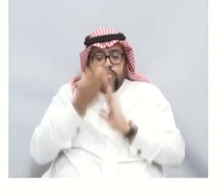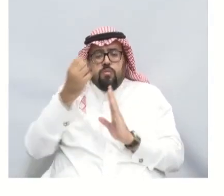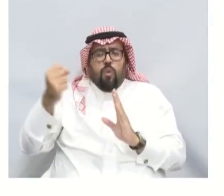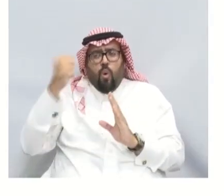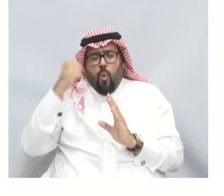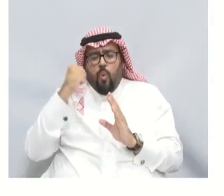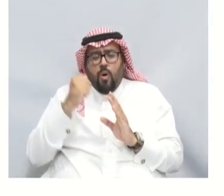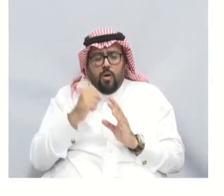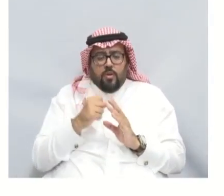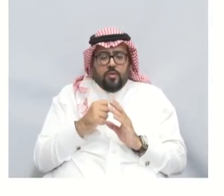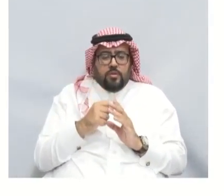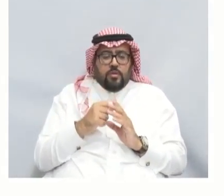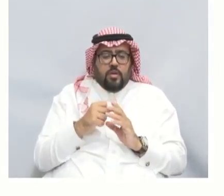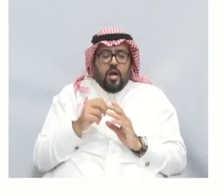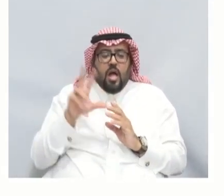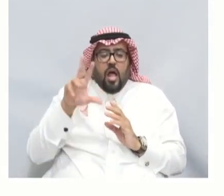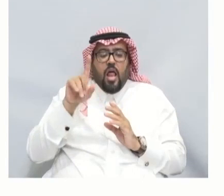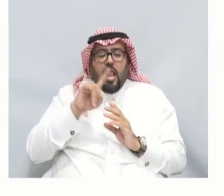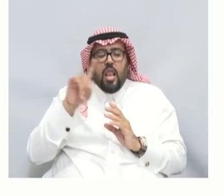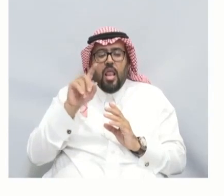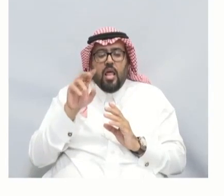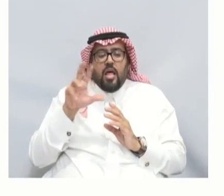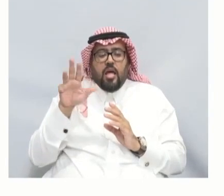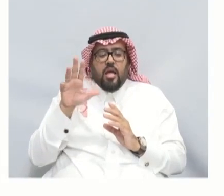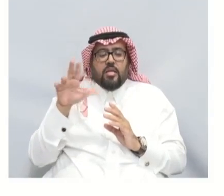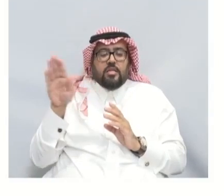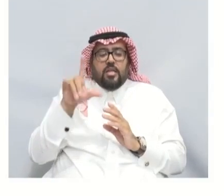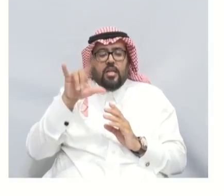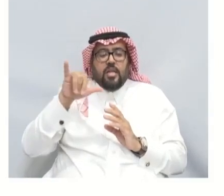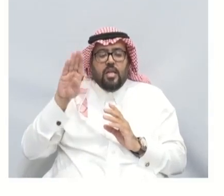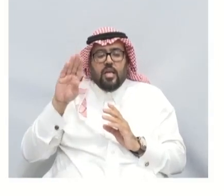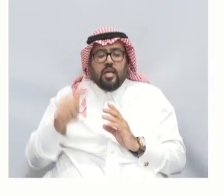مرتفع، خلاص اللابة أيضا أو السيليكا مرتفعة